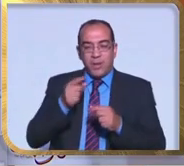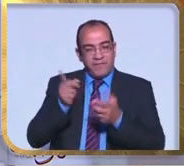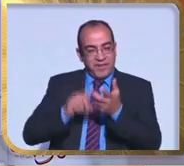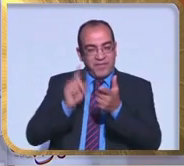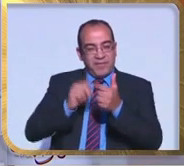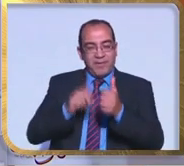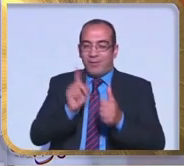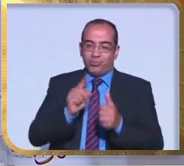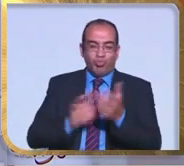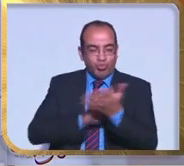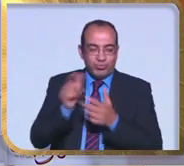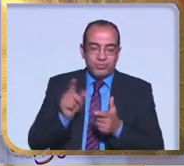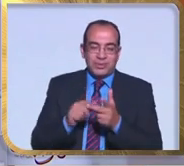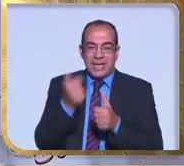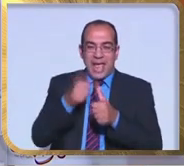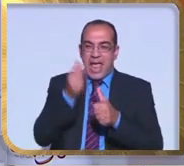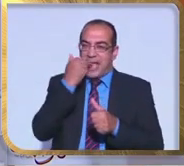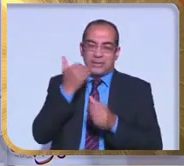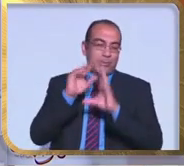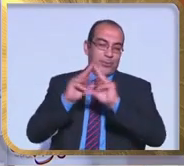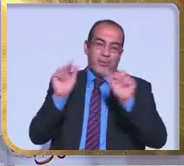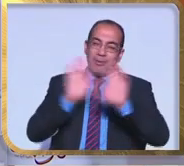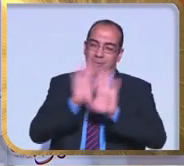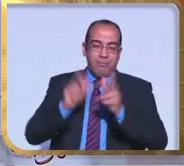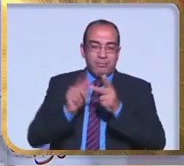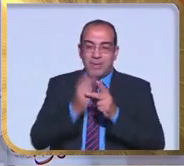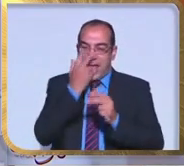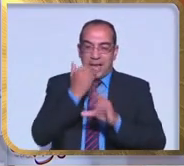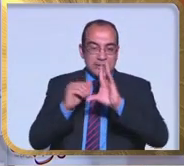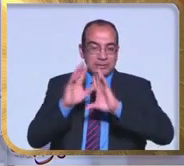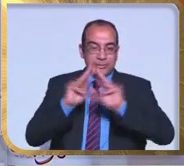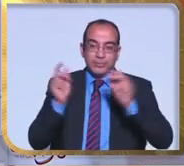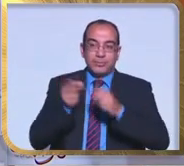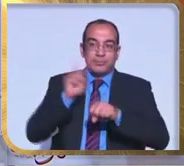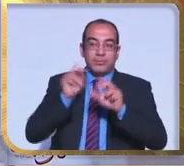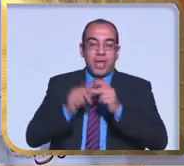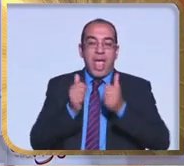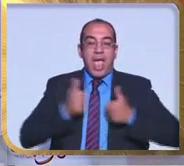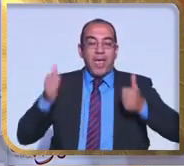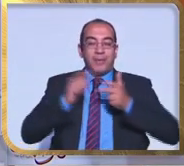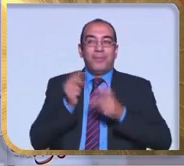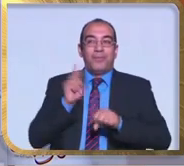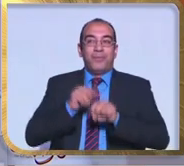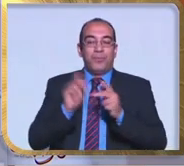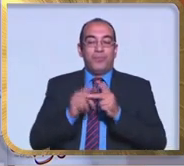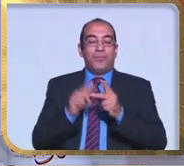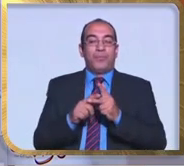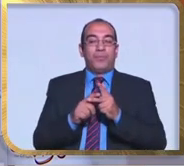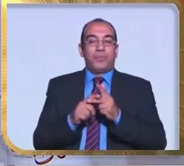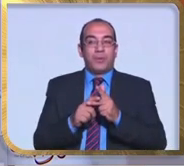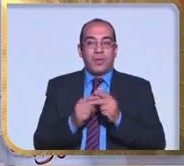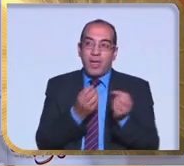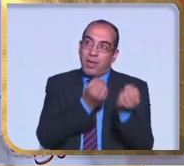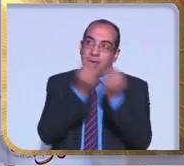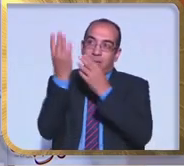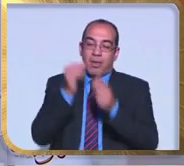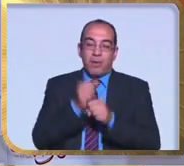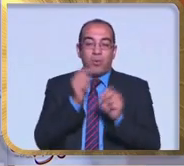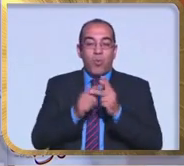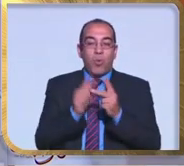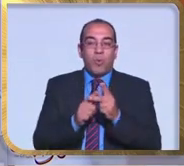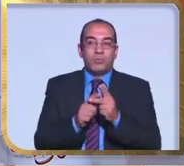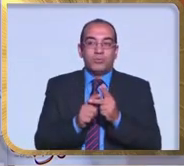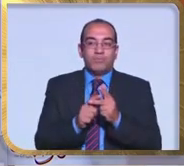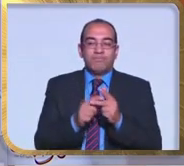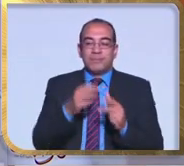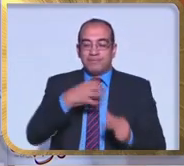وأنها أذت وأنها خلاص الدنيا هذه هي الحياة الدنيا. الجنة غير، ما فيهاش